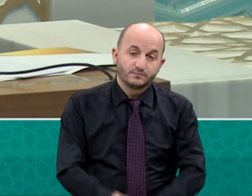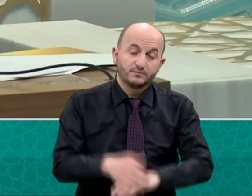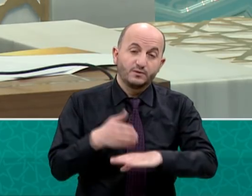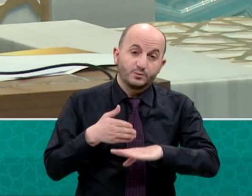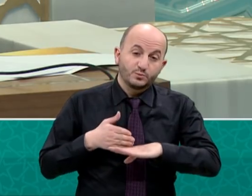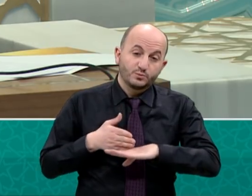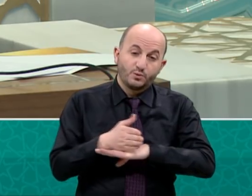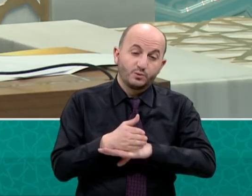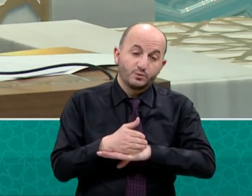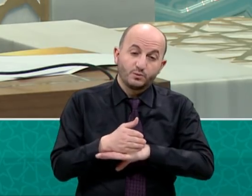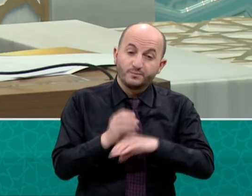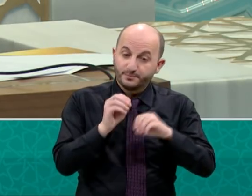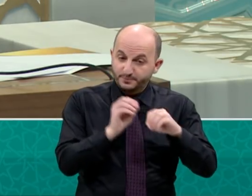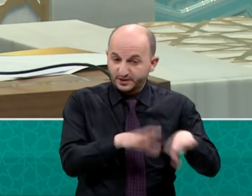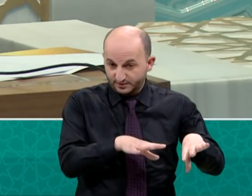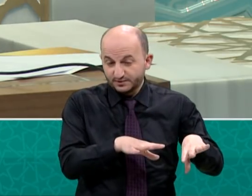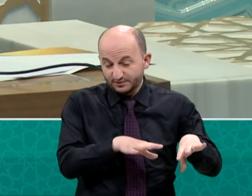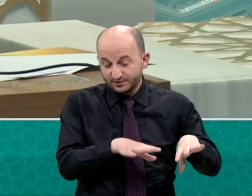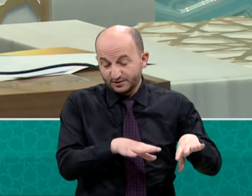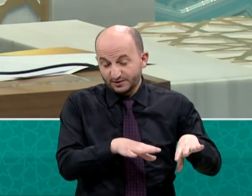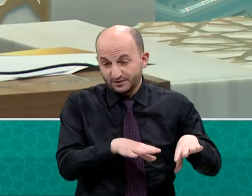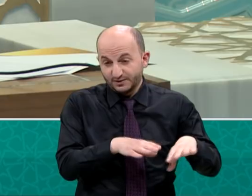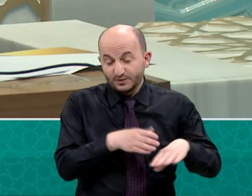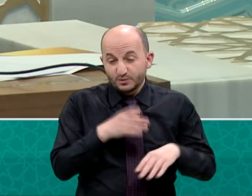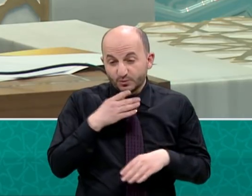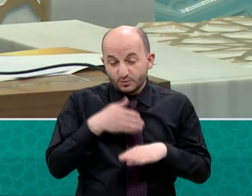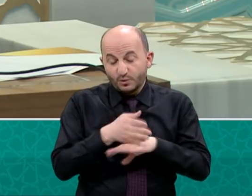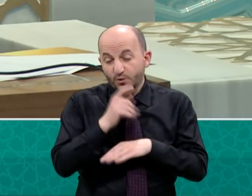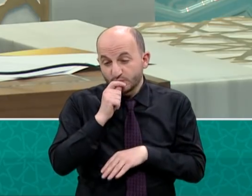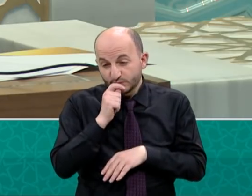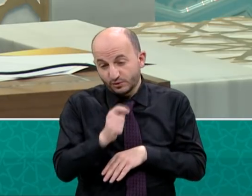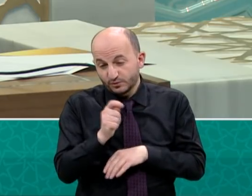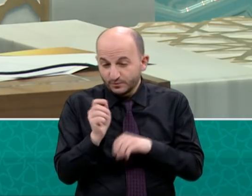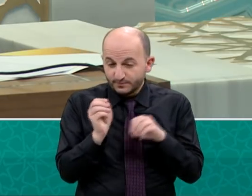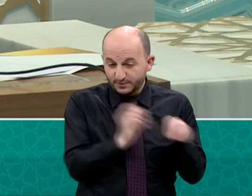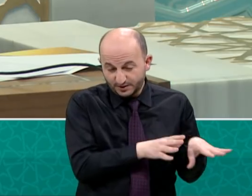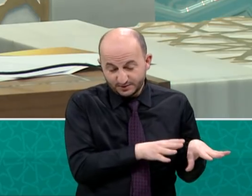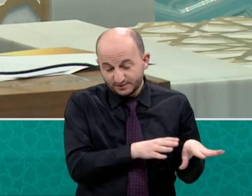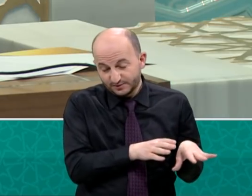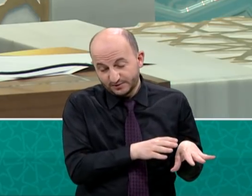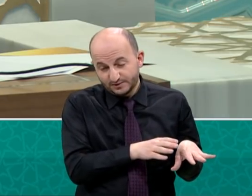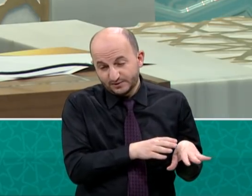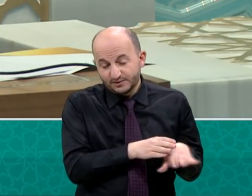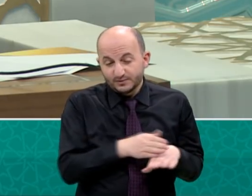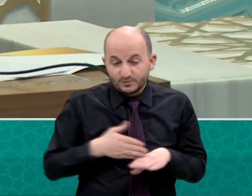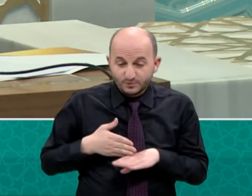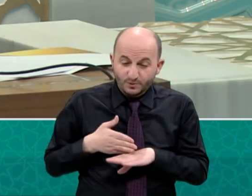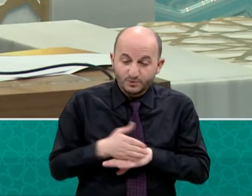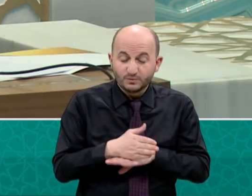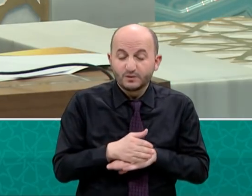Doğruluğu terk edersek, doğru sözü terk edersek, doğruluktan